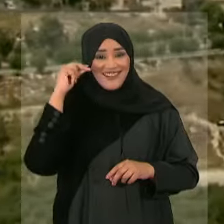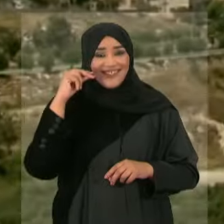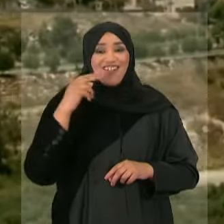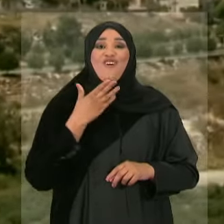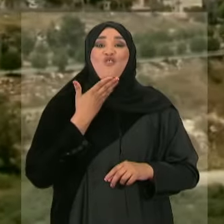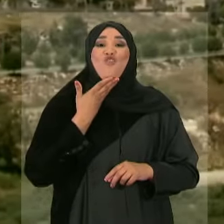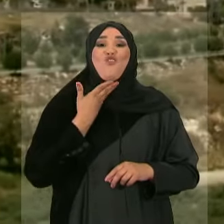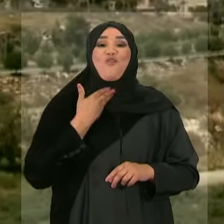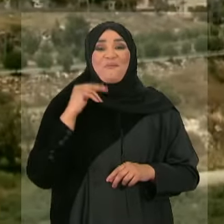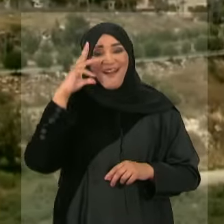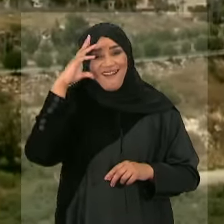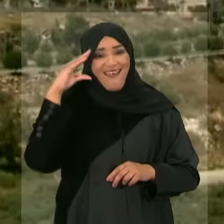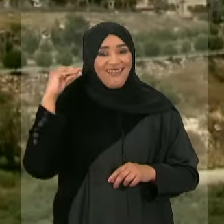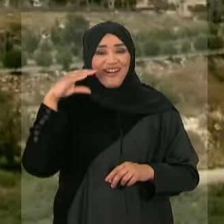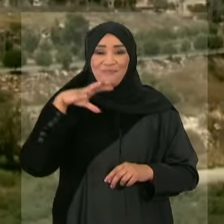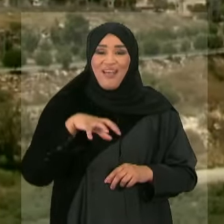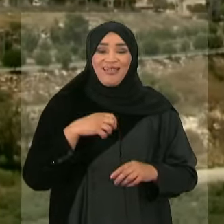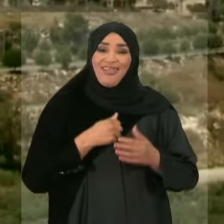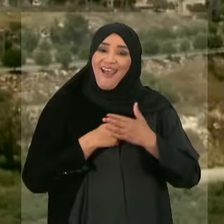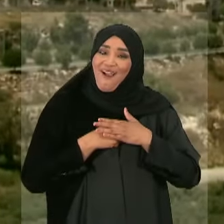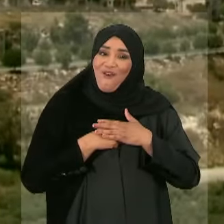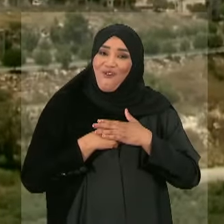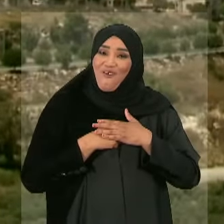أنا من السوق